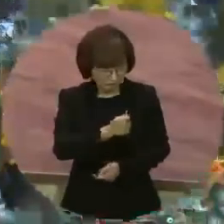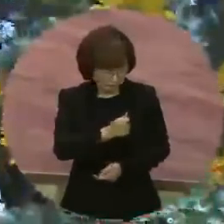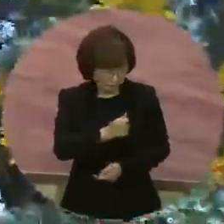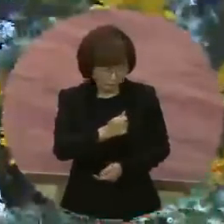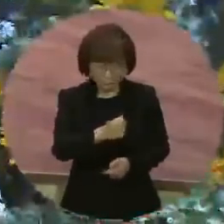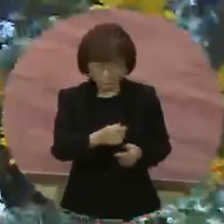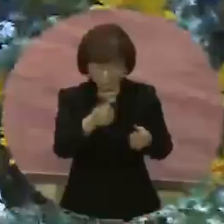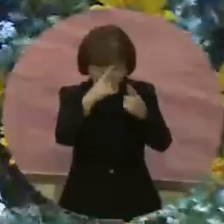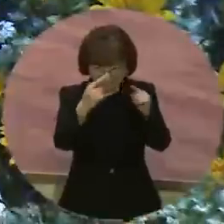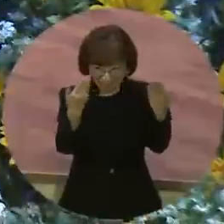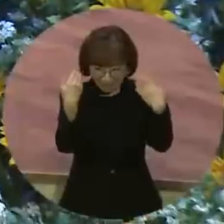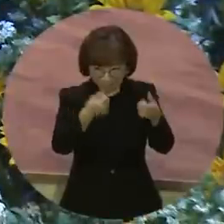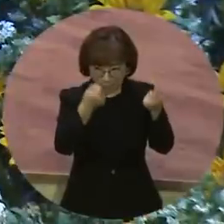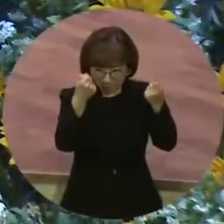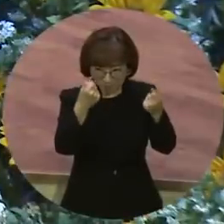참 용호사님 그것도 없다.